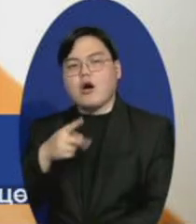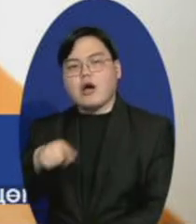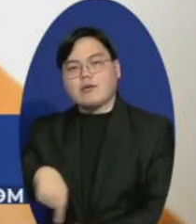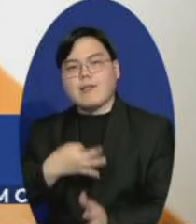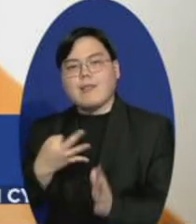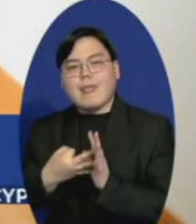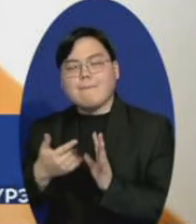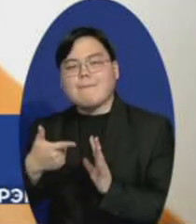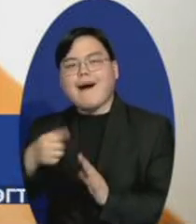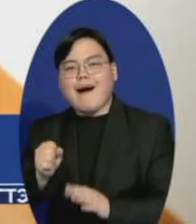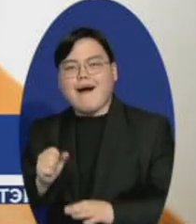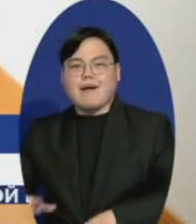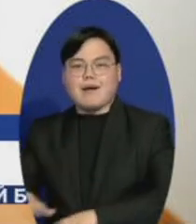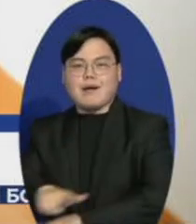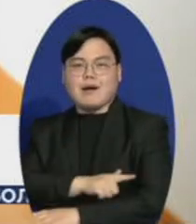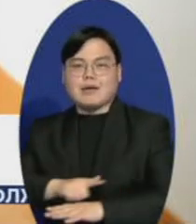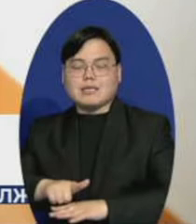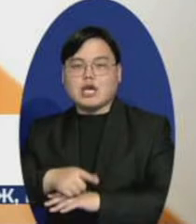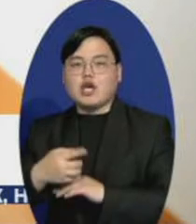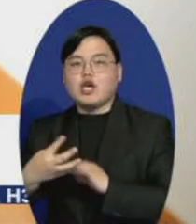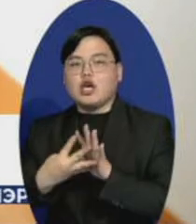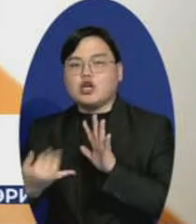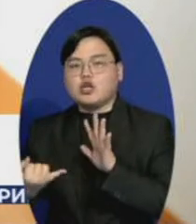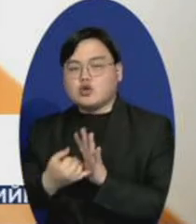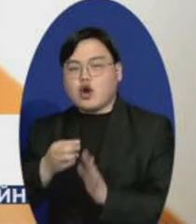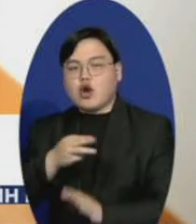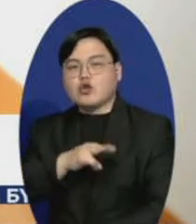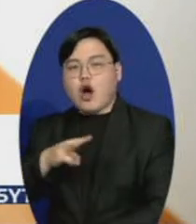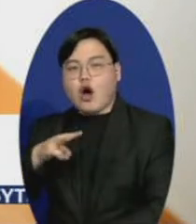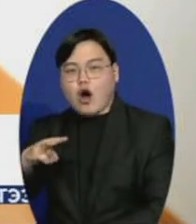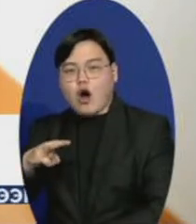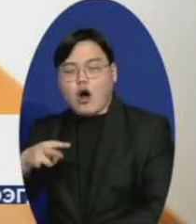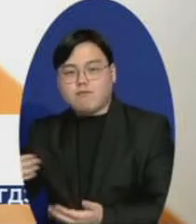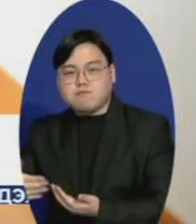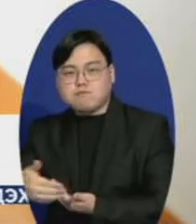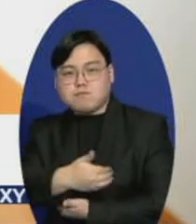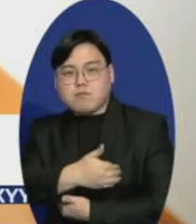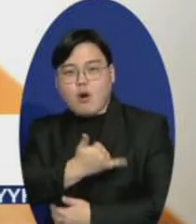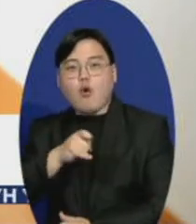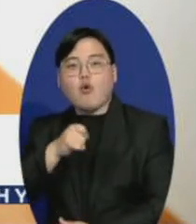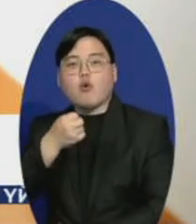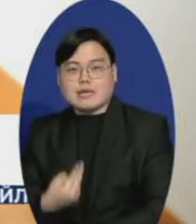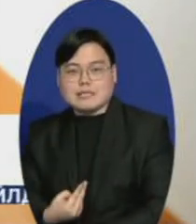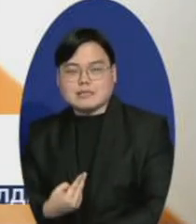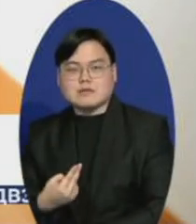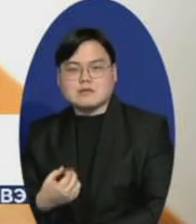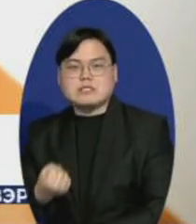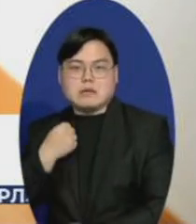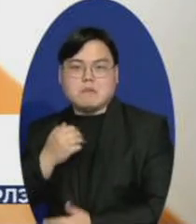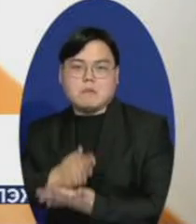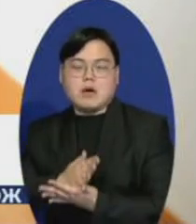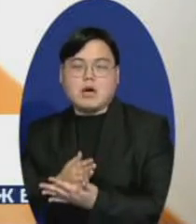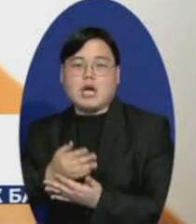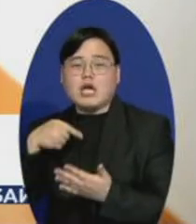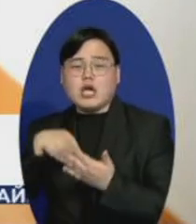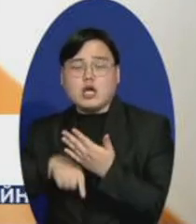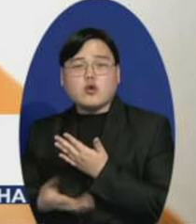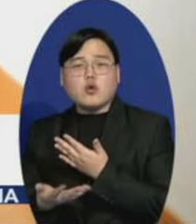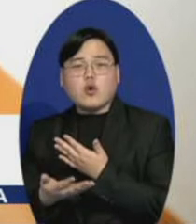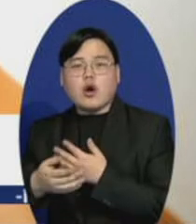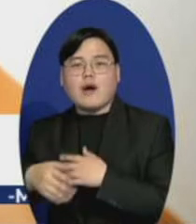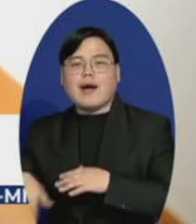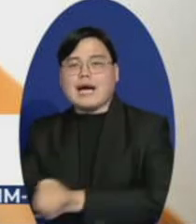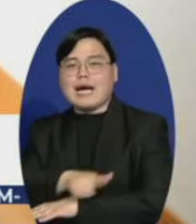га газарт одоо 96 тонн сурааж ирснараа цаашдээ зүгэрч. За энэний маань зүгүүлсэн бол шалтгаан бүхэл